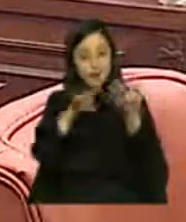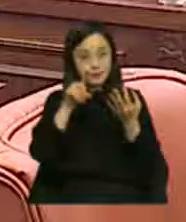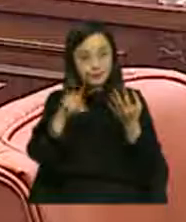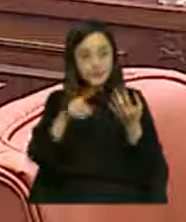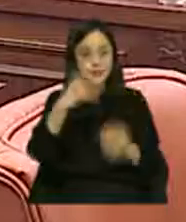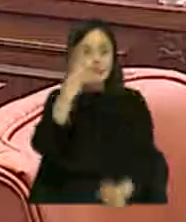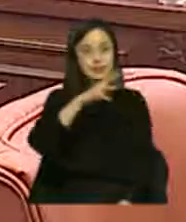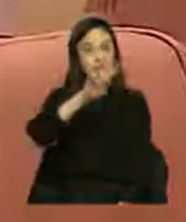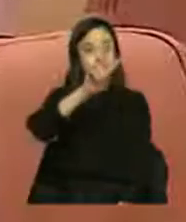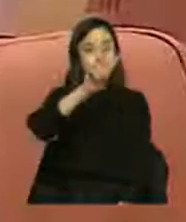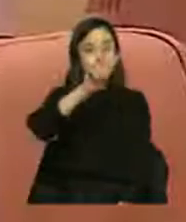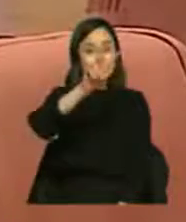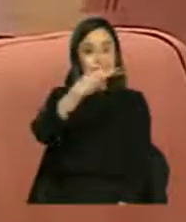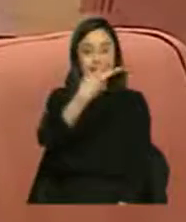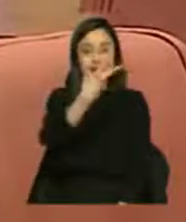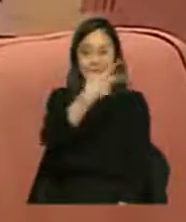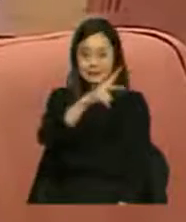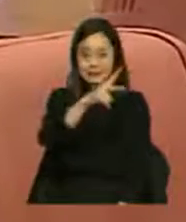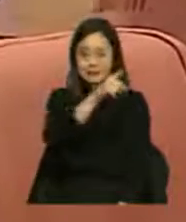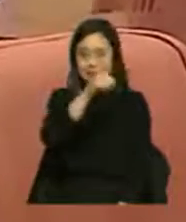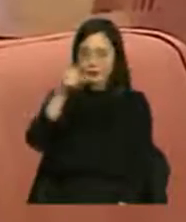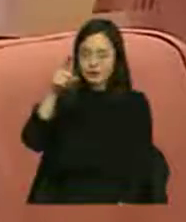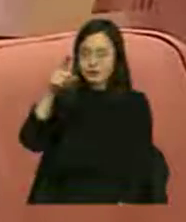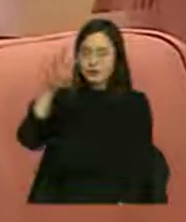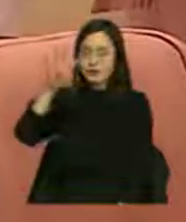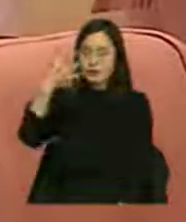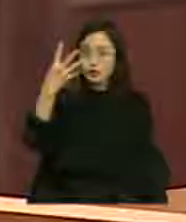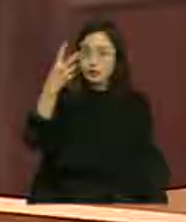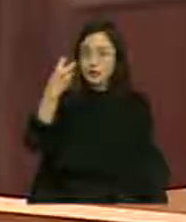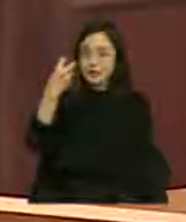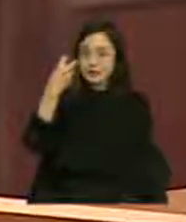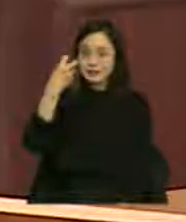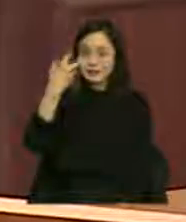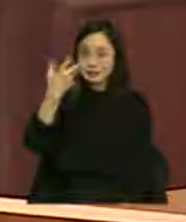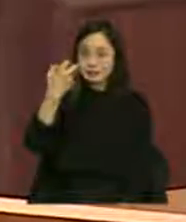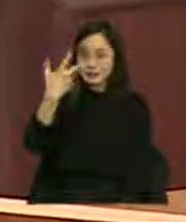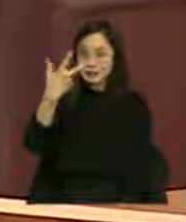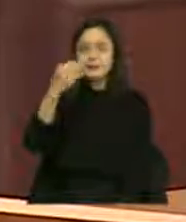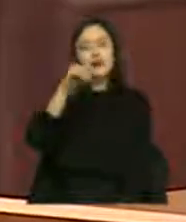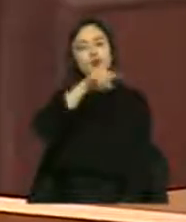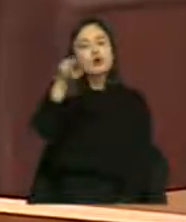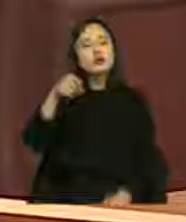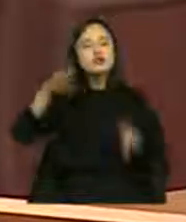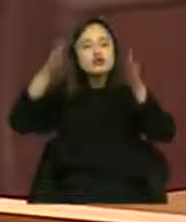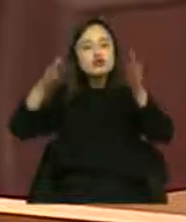원에서 4,230만 원 사이에서 의정비가 결정되는 만큼 의정비가